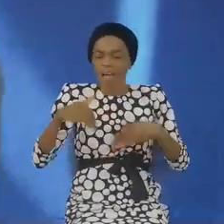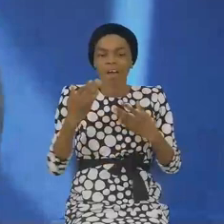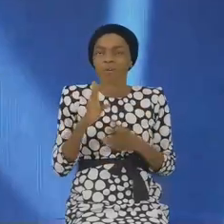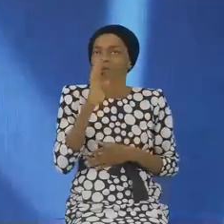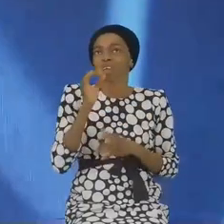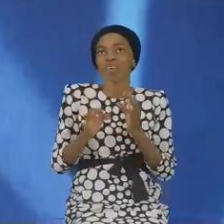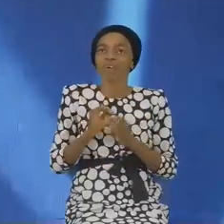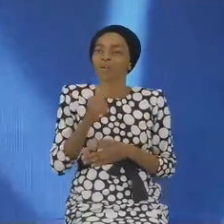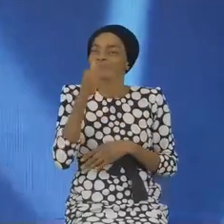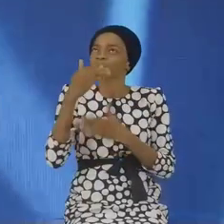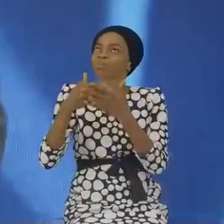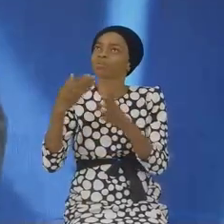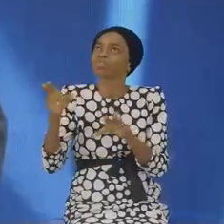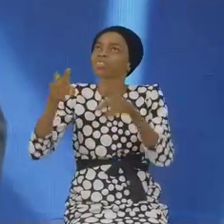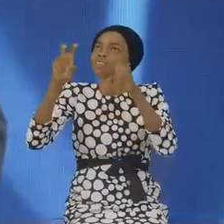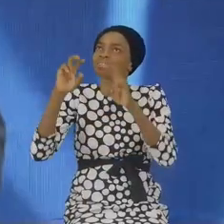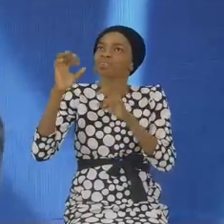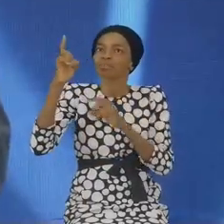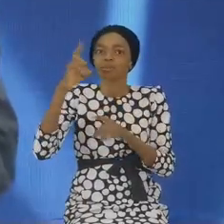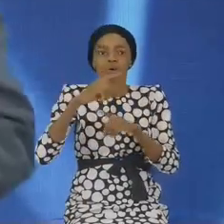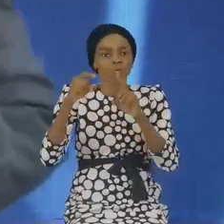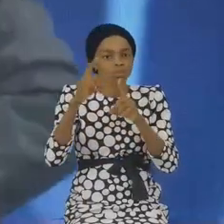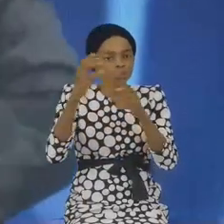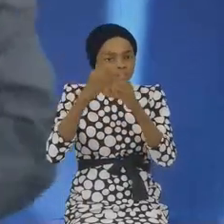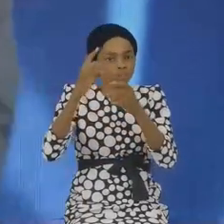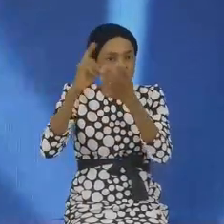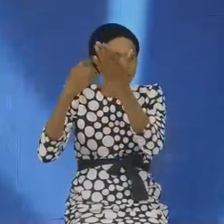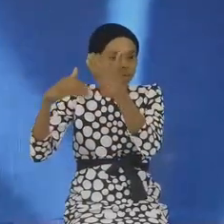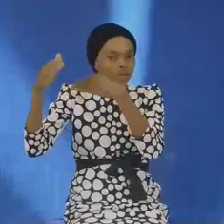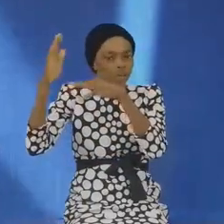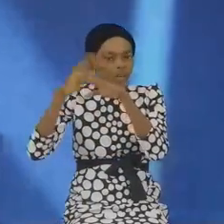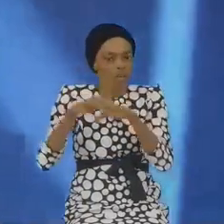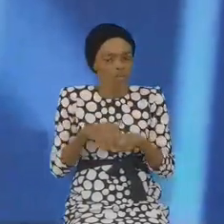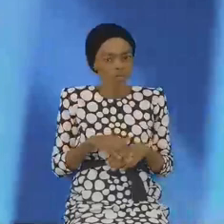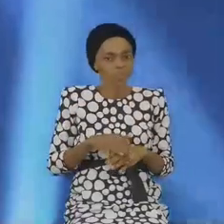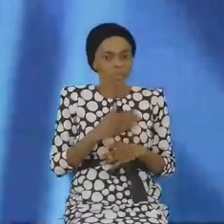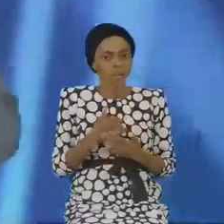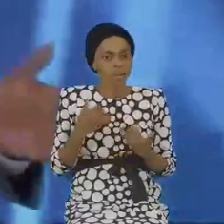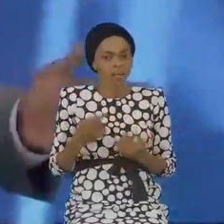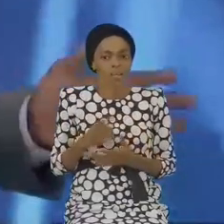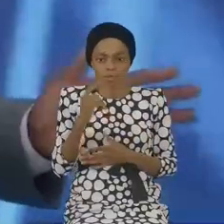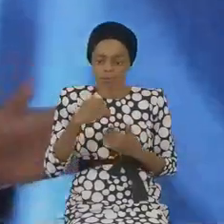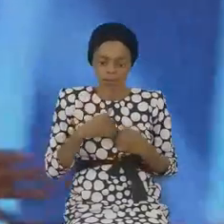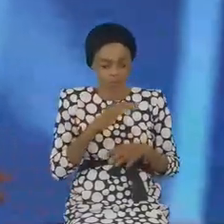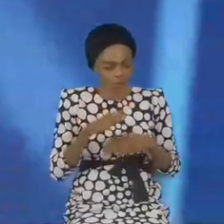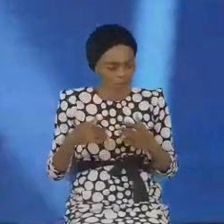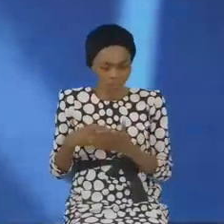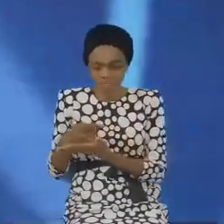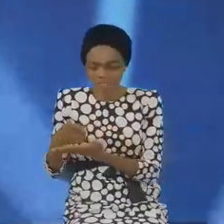trône de Dieu, quand tu seras au ciel finalement? Mais si tu as toutes ces choses,